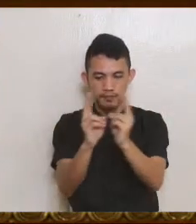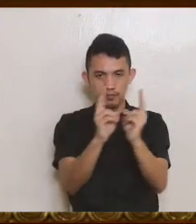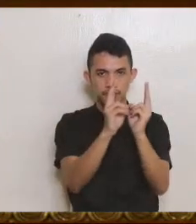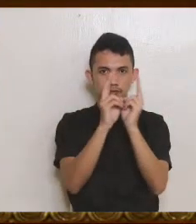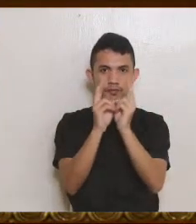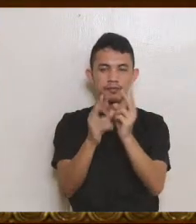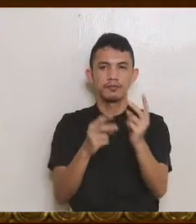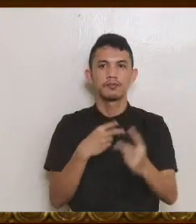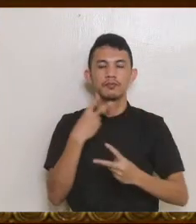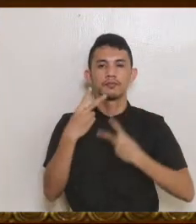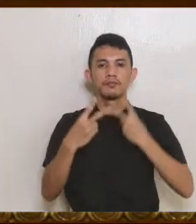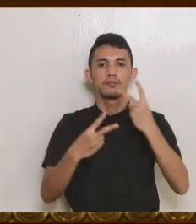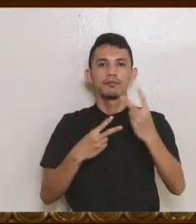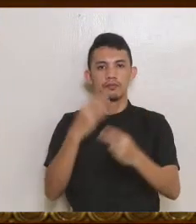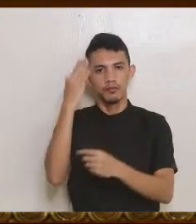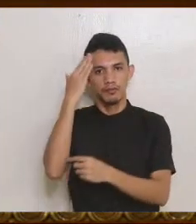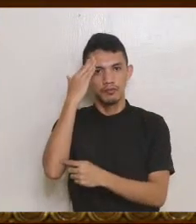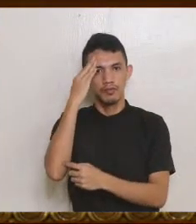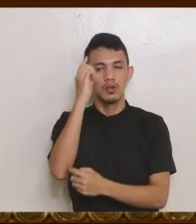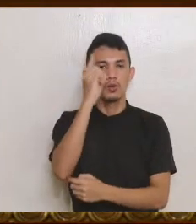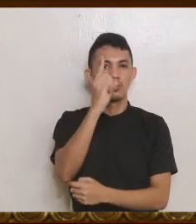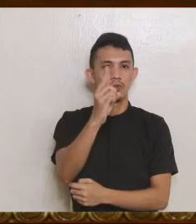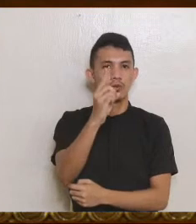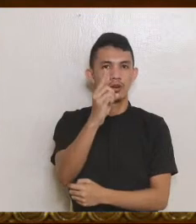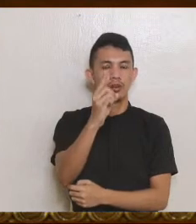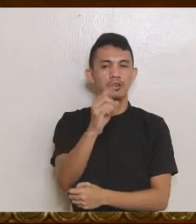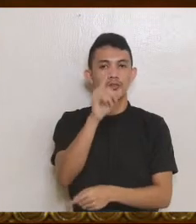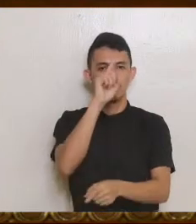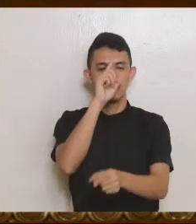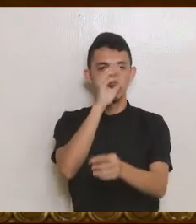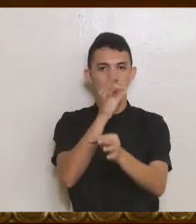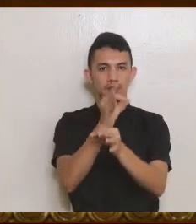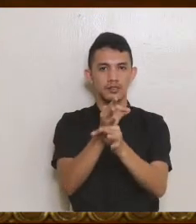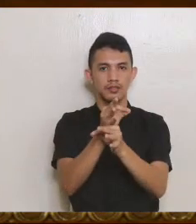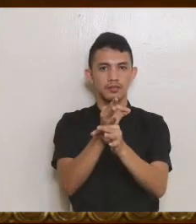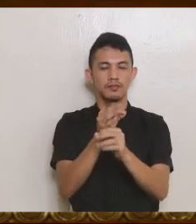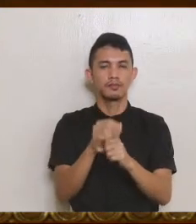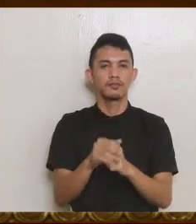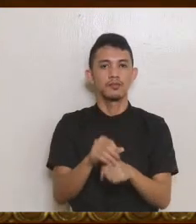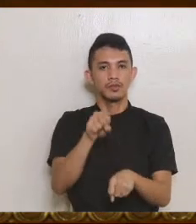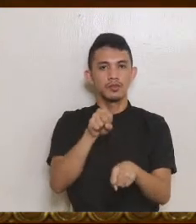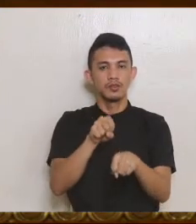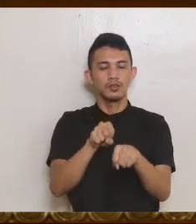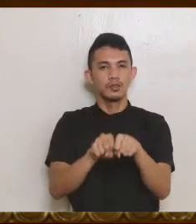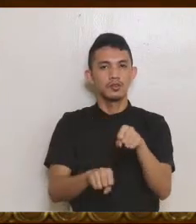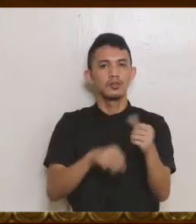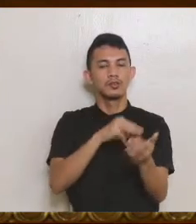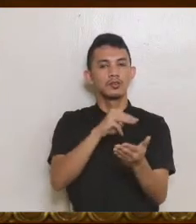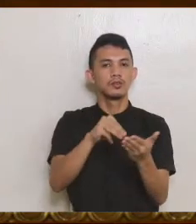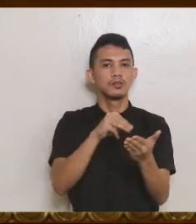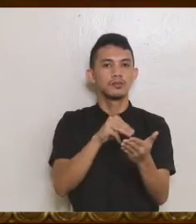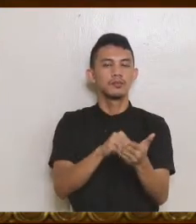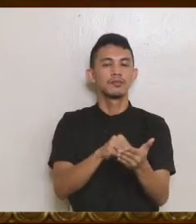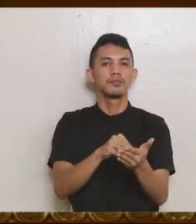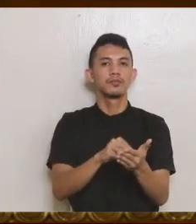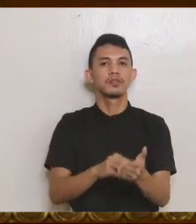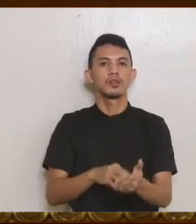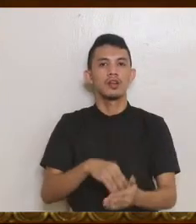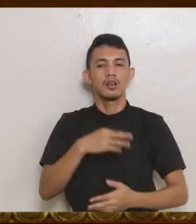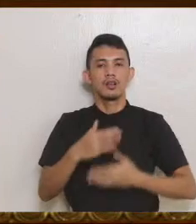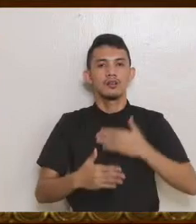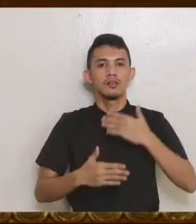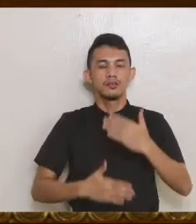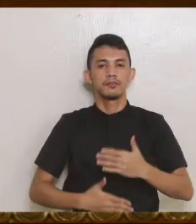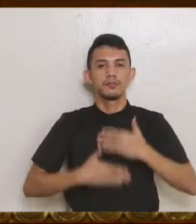sa pag-ila sa usa lamang kapag tuo. Busa taliwala nining kalipay sa Pasko sa